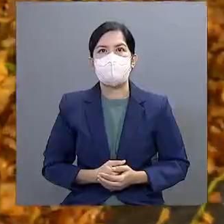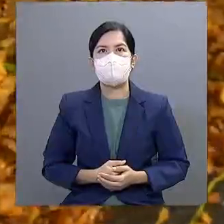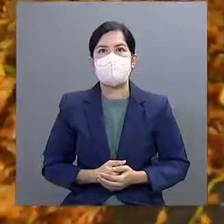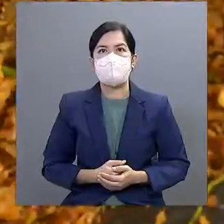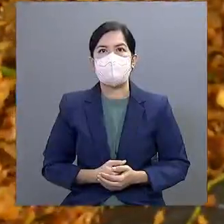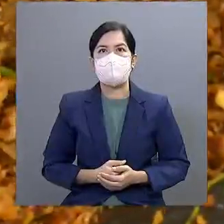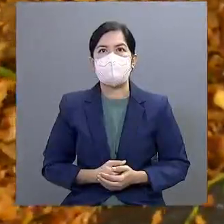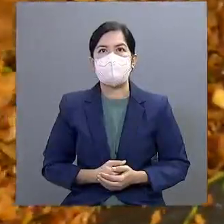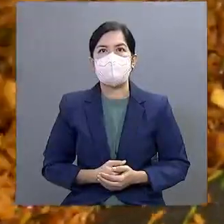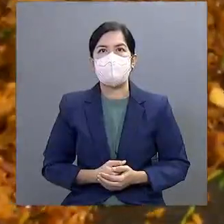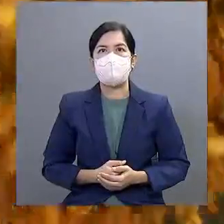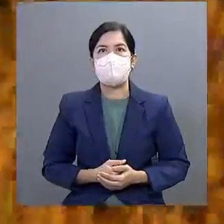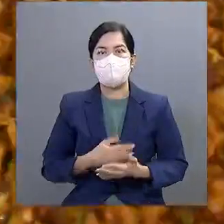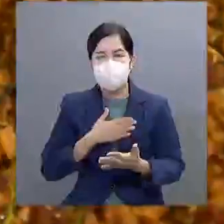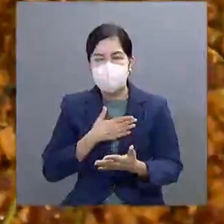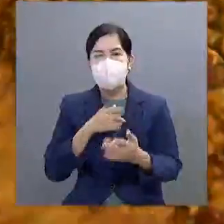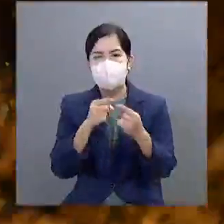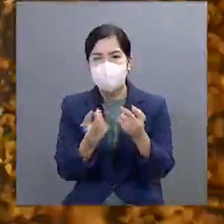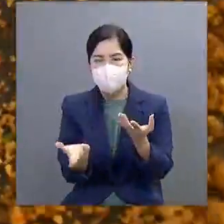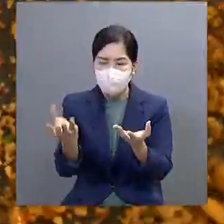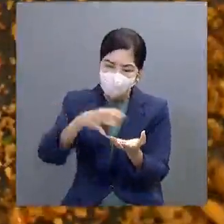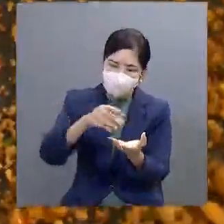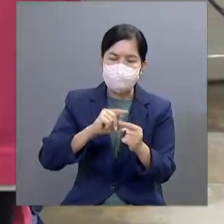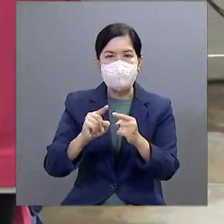ใส่ให้มันพอดีปลาเท่านี้